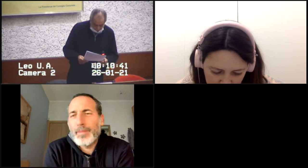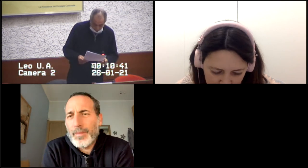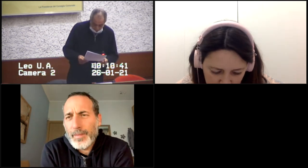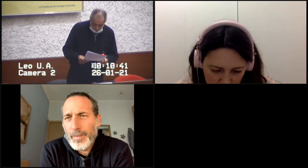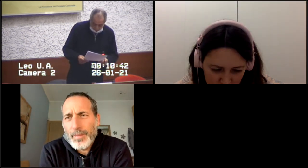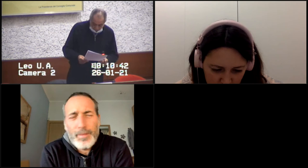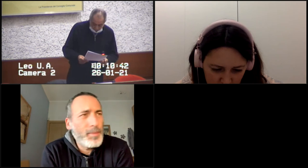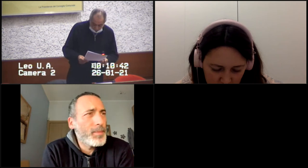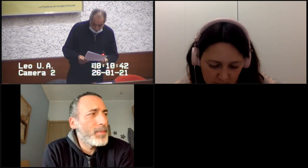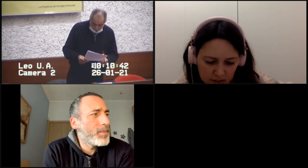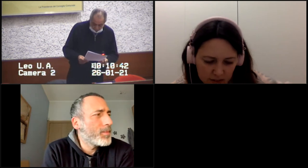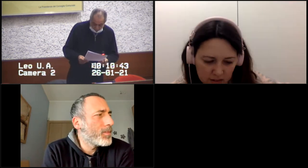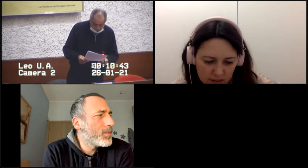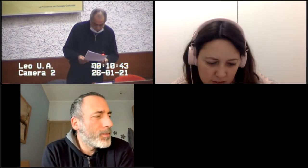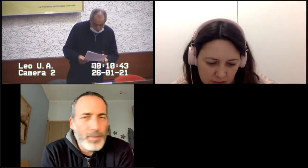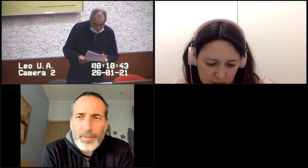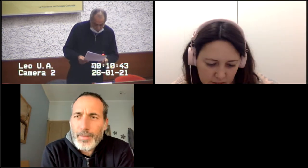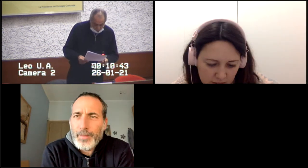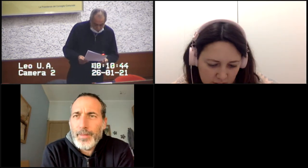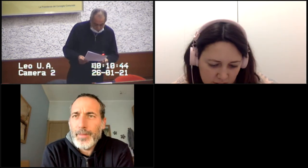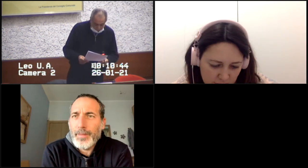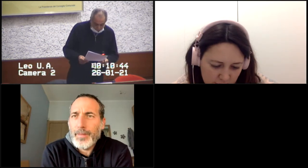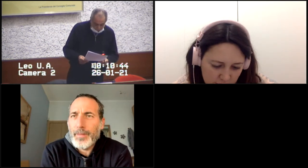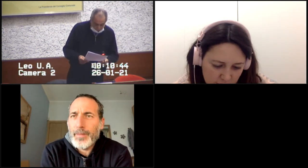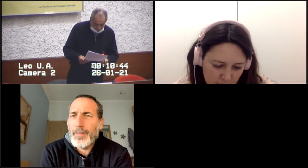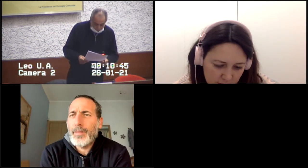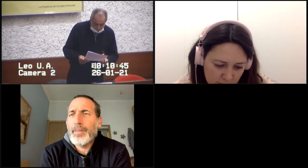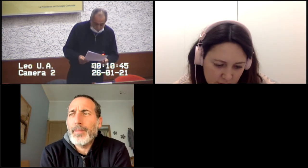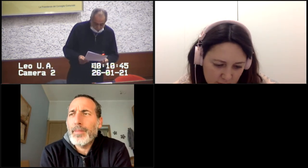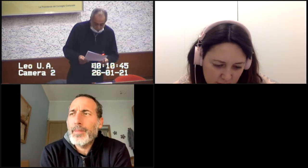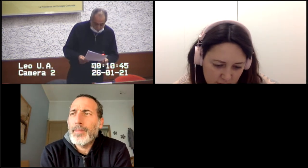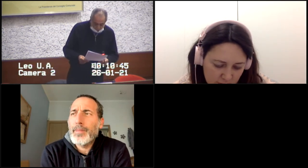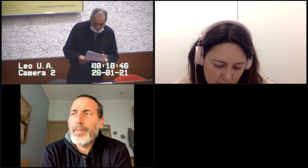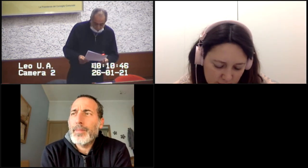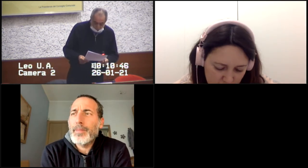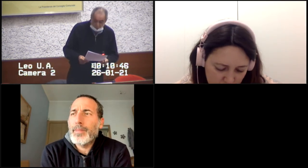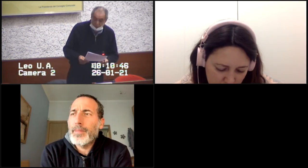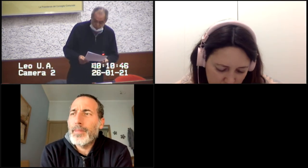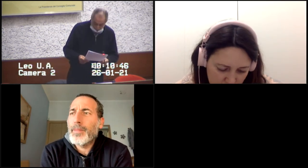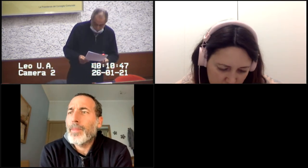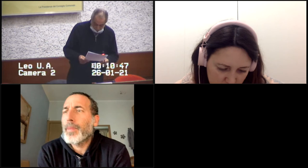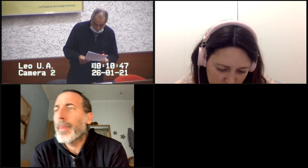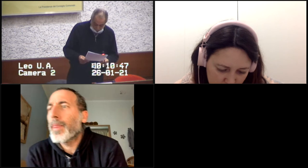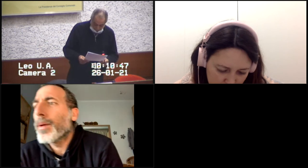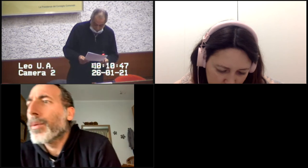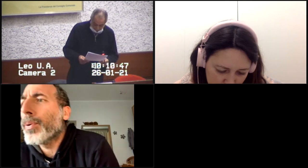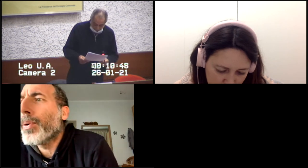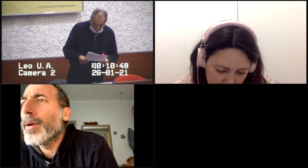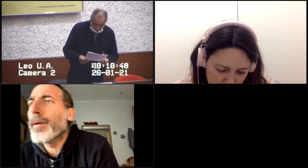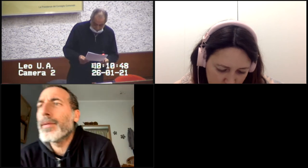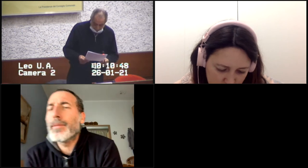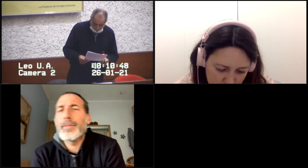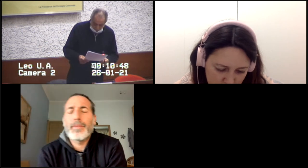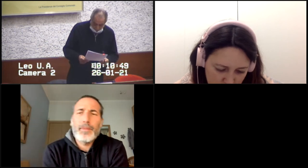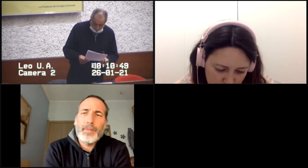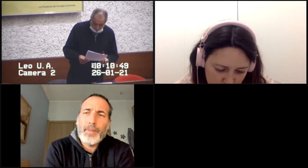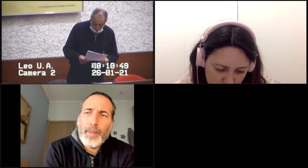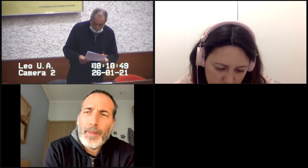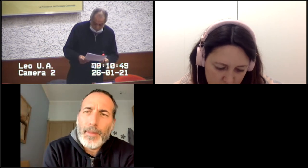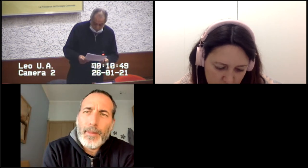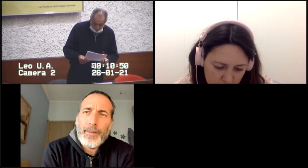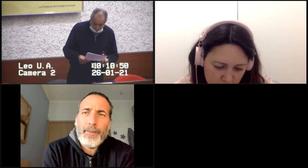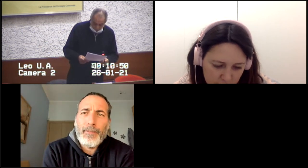all'assessore, condividere con l'amministrazione una progettazione e un nuovo riutilizzo di questi spazi. A tal